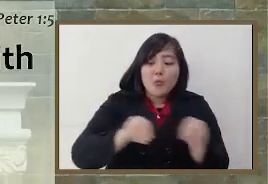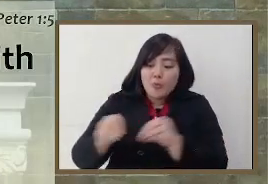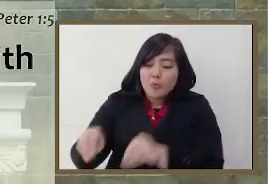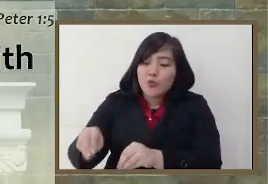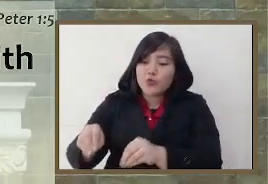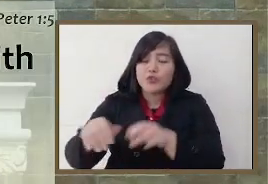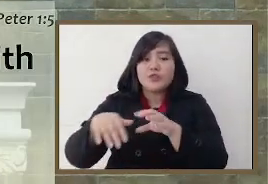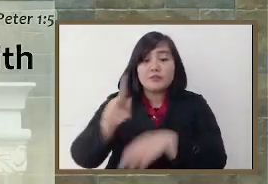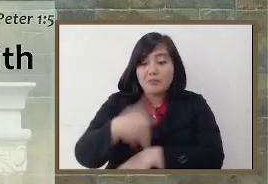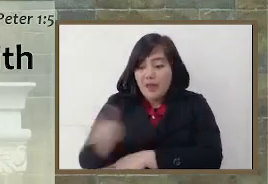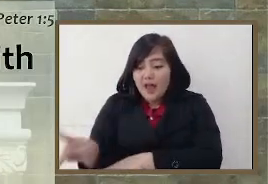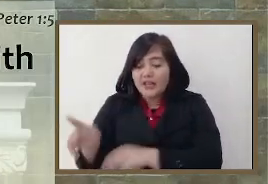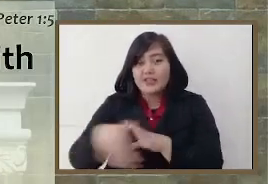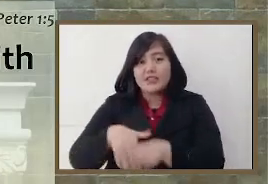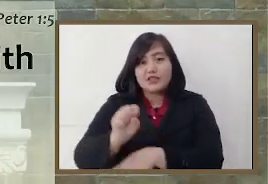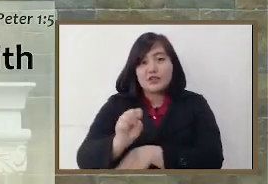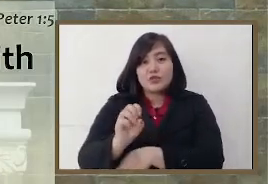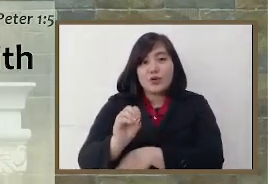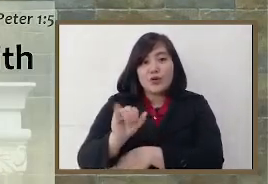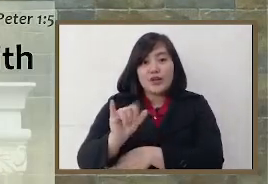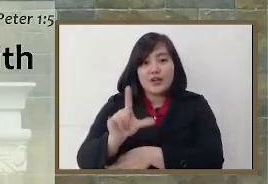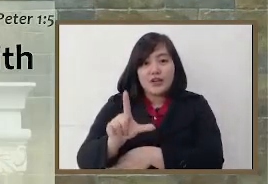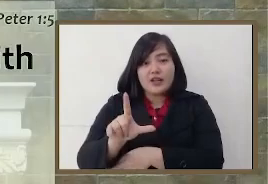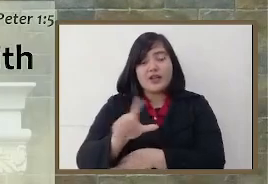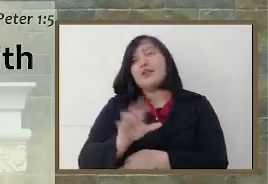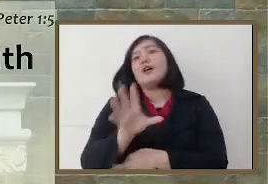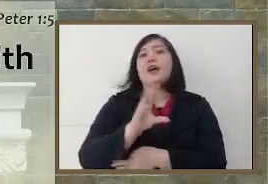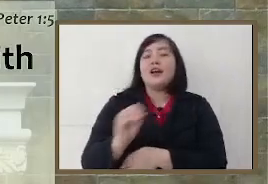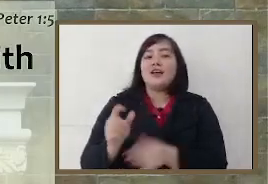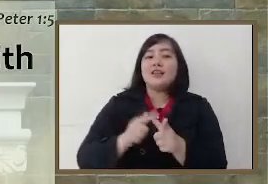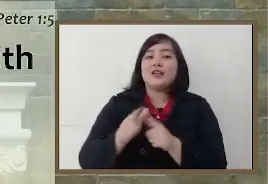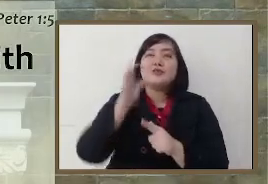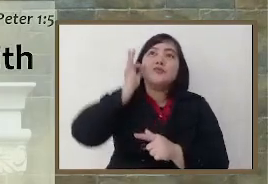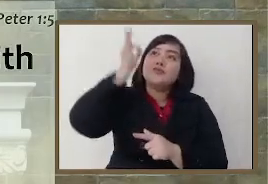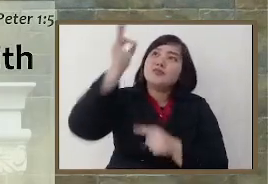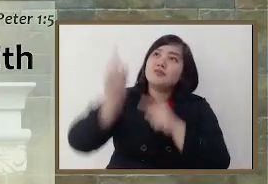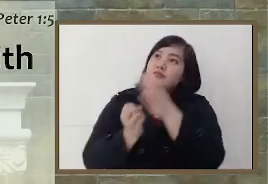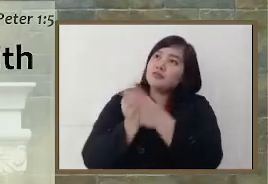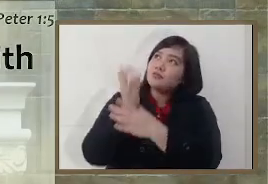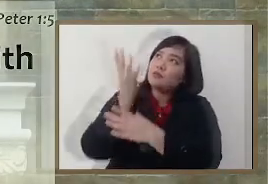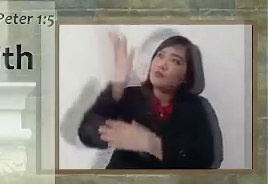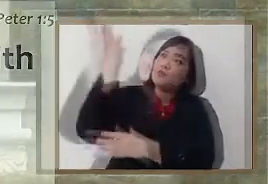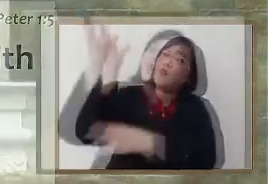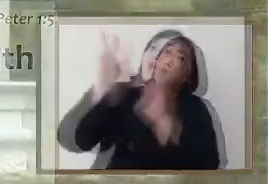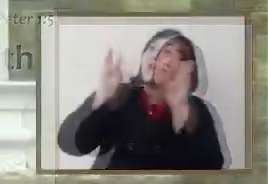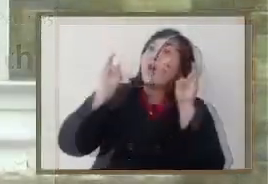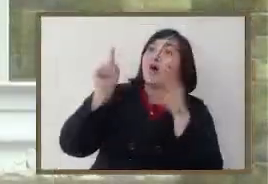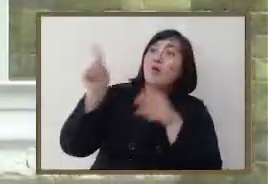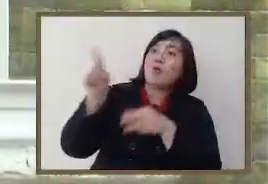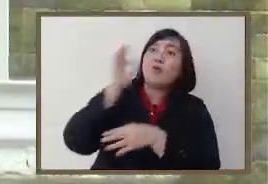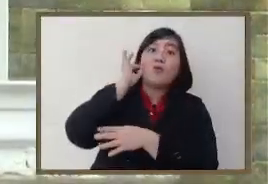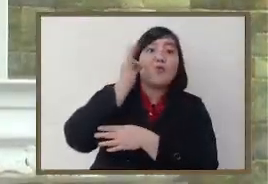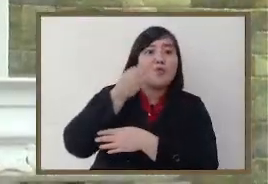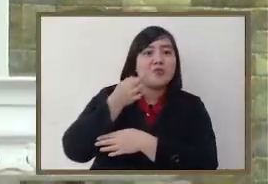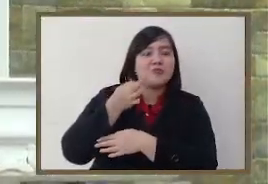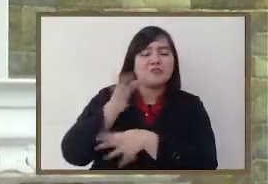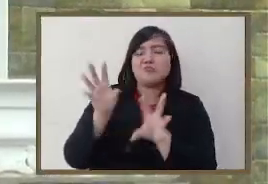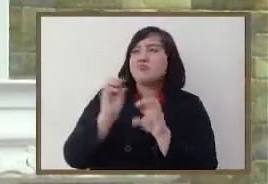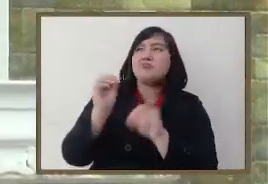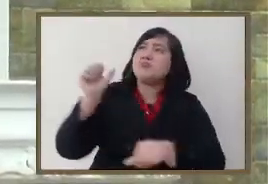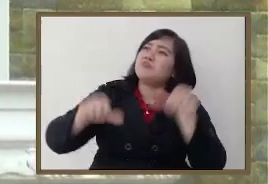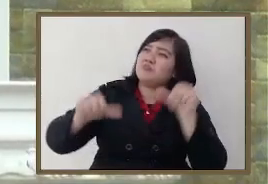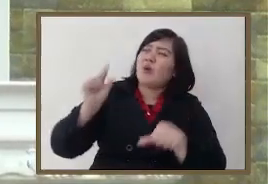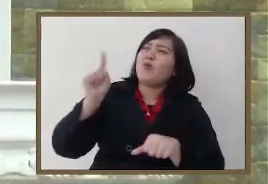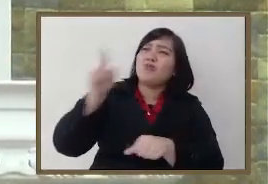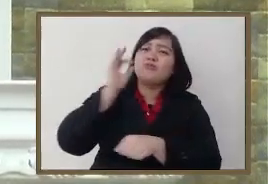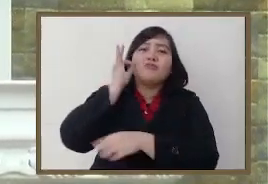isang araw mag-spring up yon, at pagka yun ay nag-grow na, makikita mo, papaya nga. No doubt. Lalong-lalo na